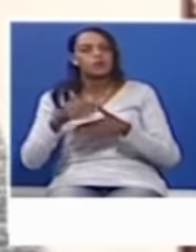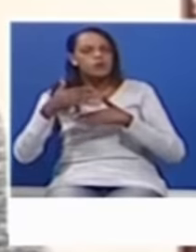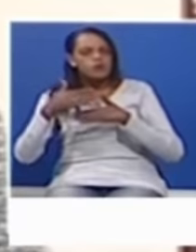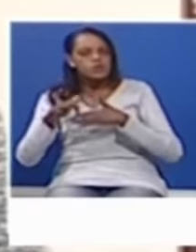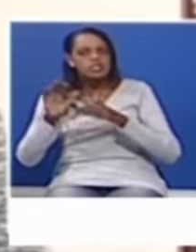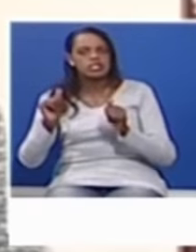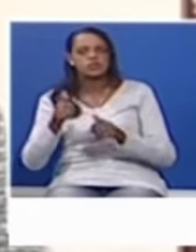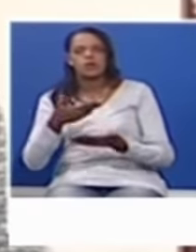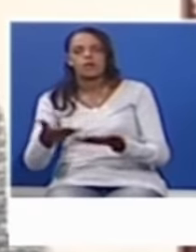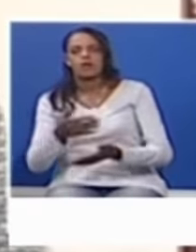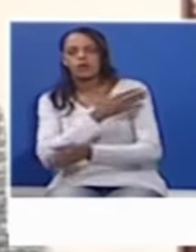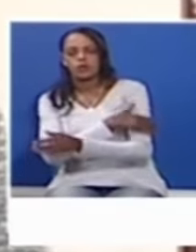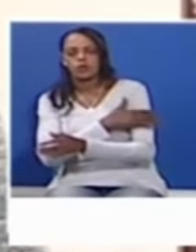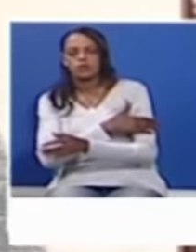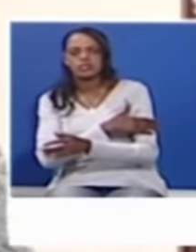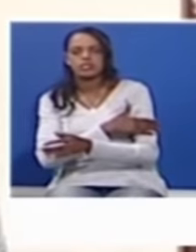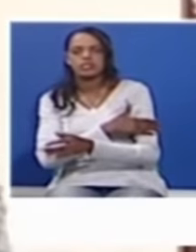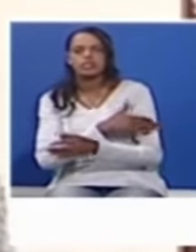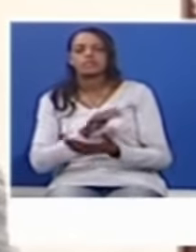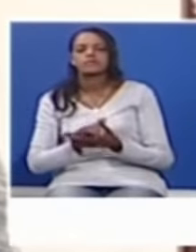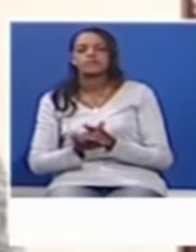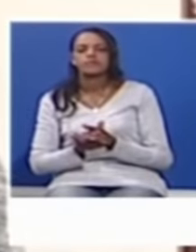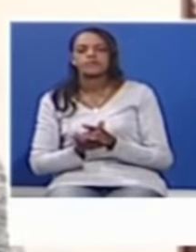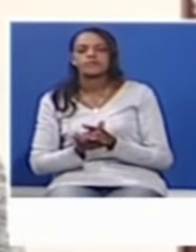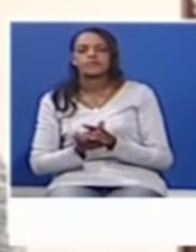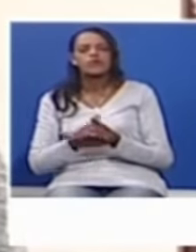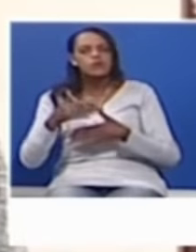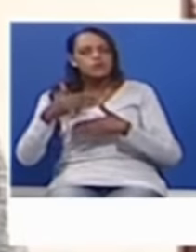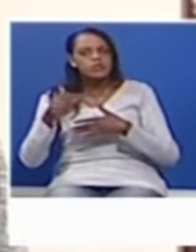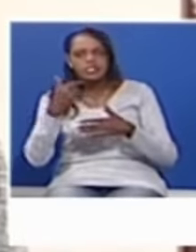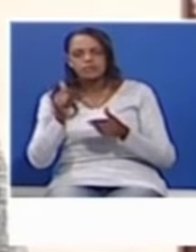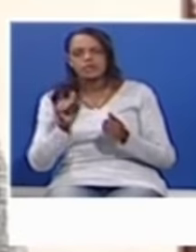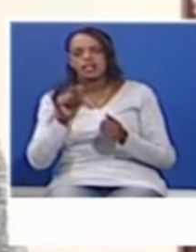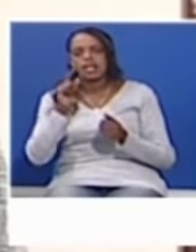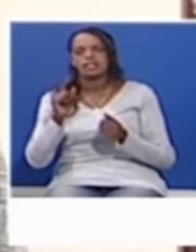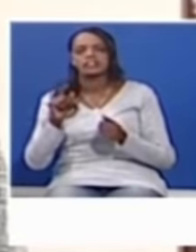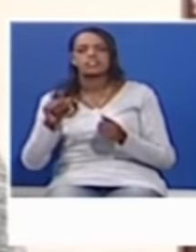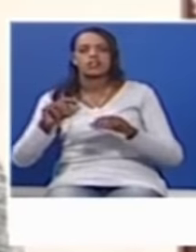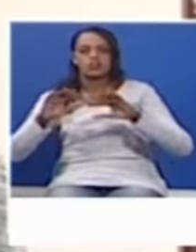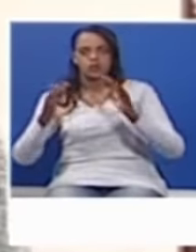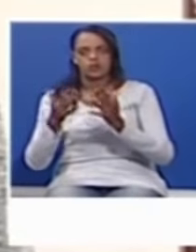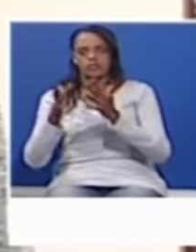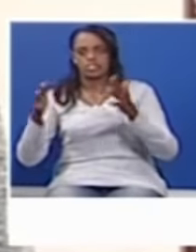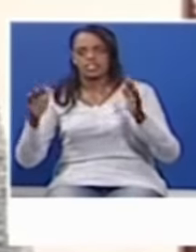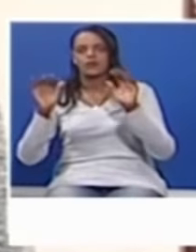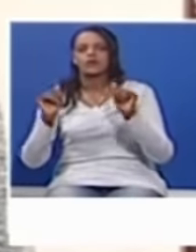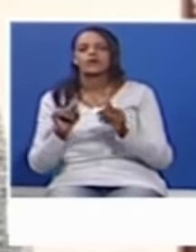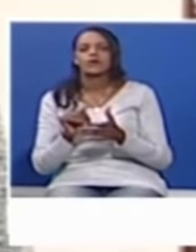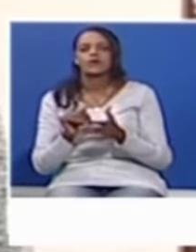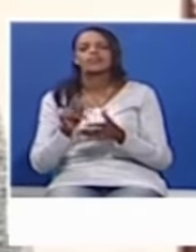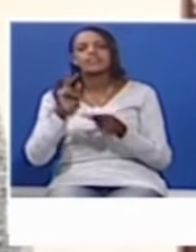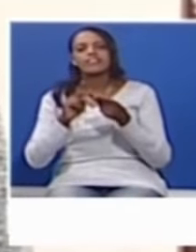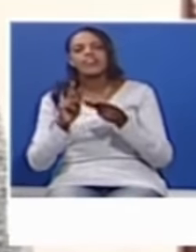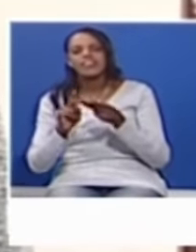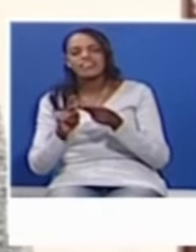ዝወሃብ ኣገልግሎት እዩ ርሕውነት ክንብል ከለና ሓደ እቲ ጂኦግራፊያዊ ዝርግሐ ክኸውን ከሎ